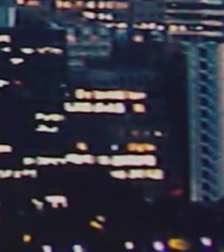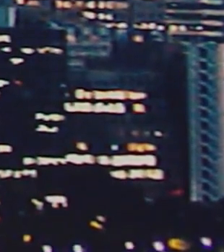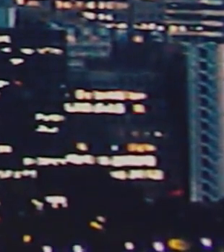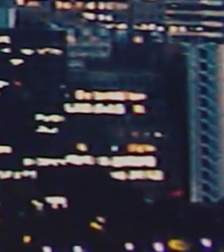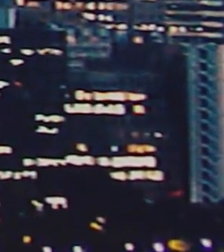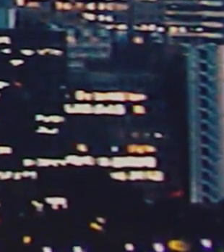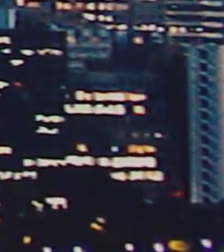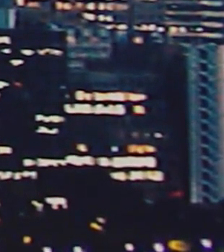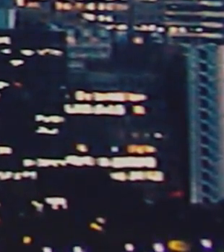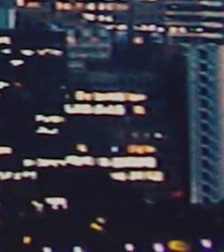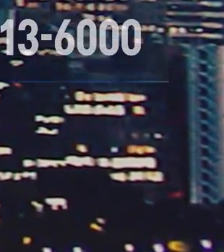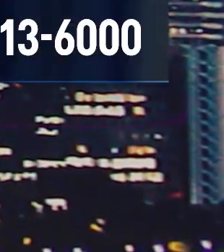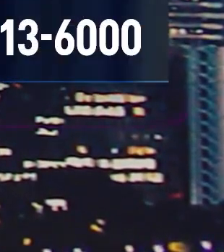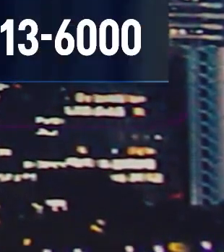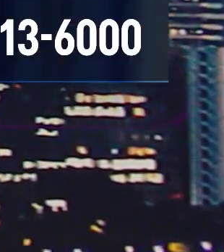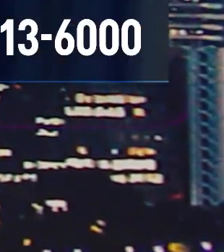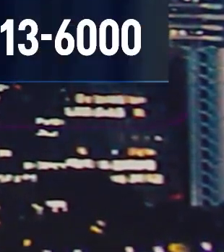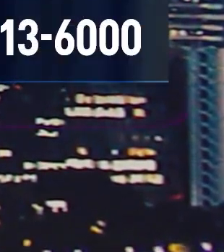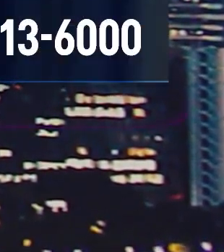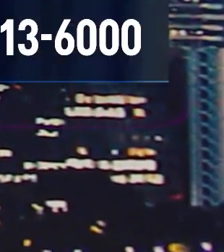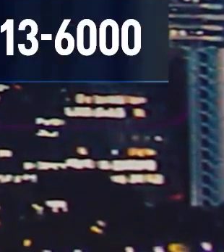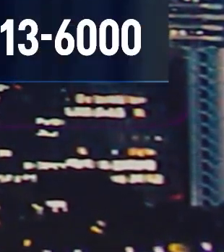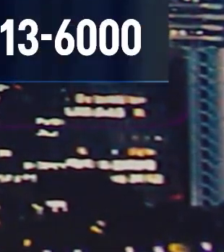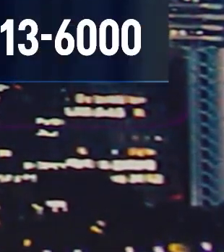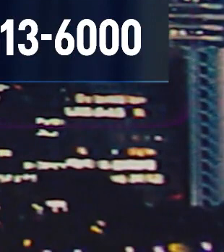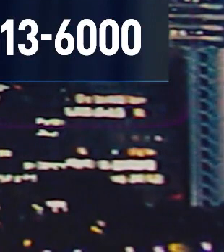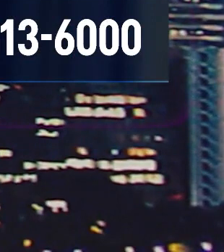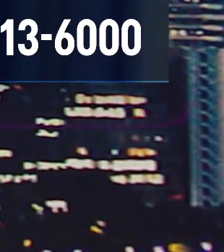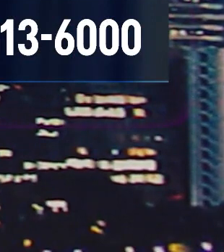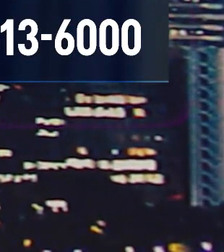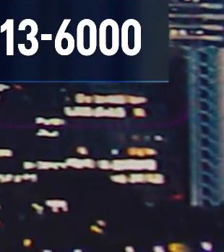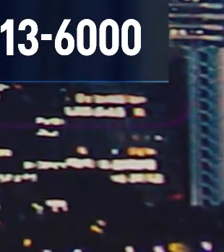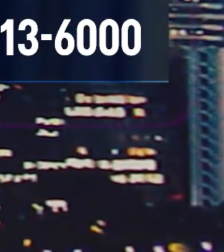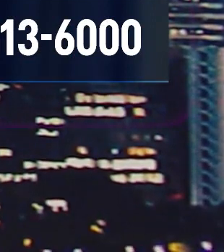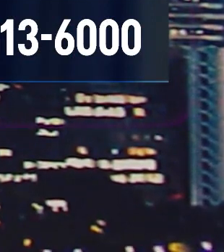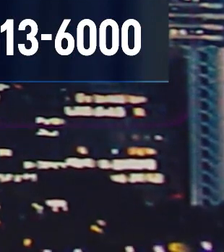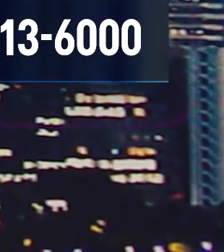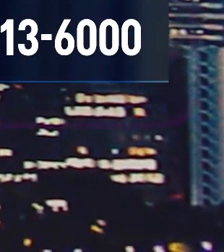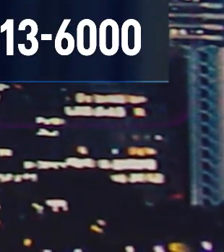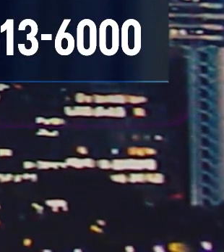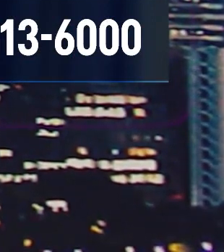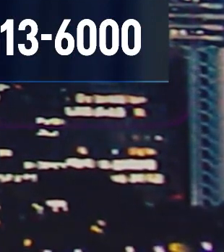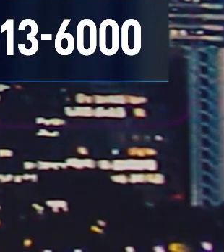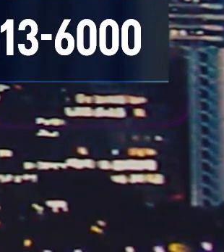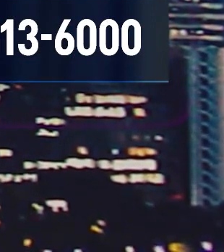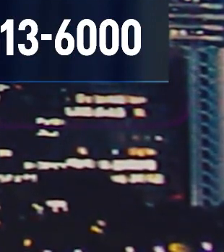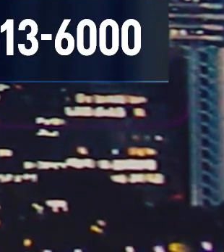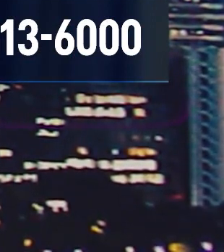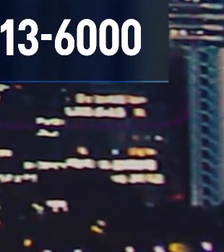버튼을 눌러주시면 됩니다. 그리고 제보할 게 있으면 꼭 저희한테 보내주십시오. 저희가